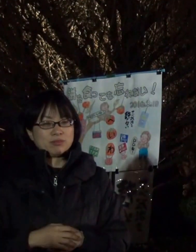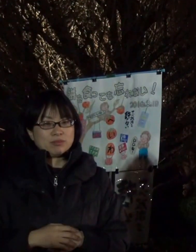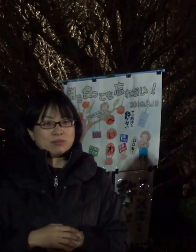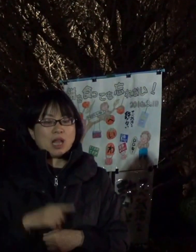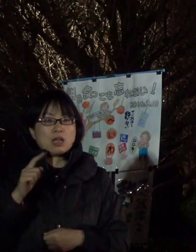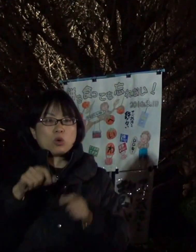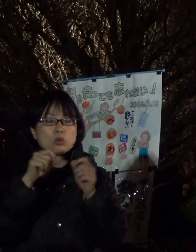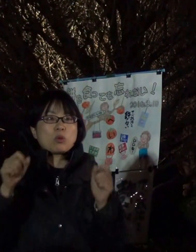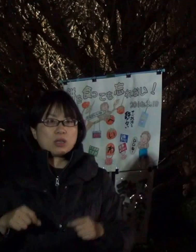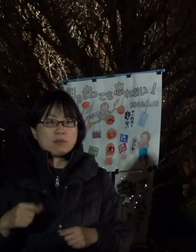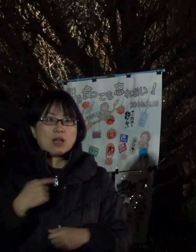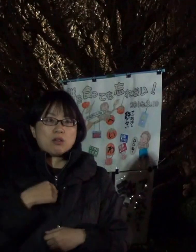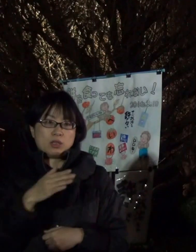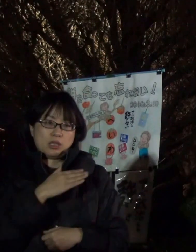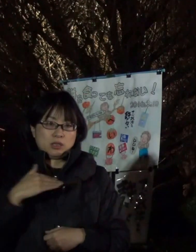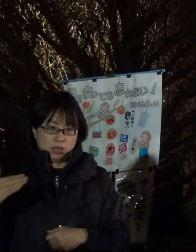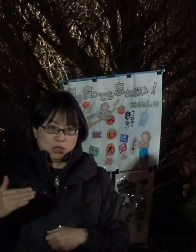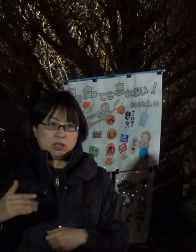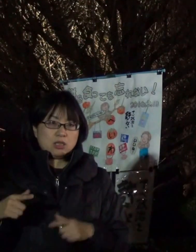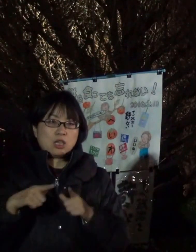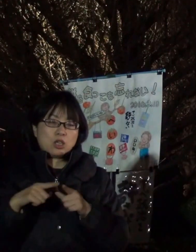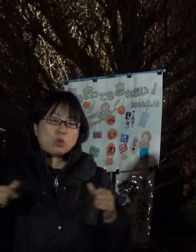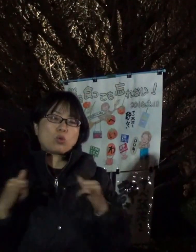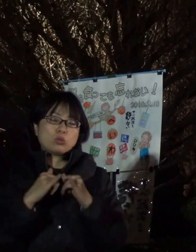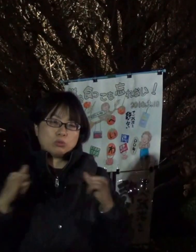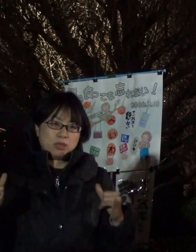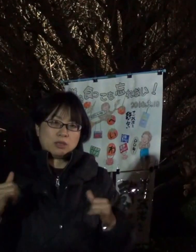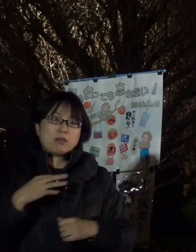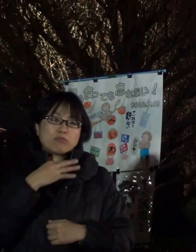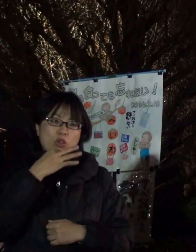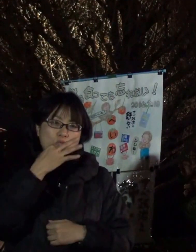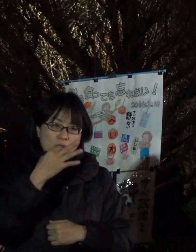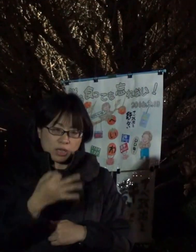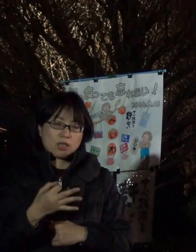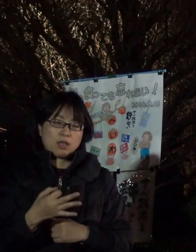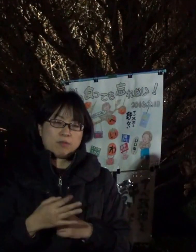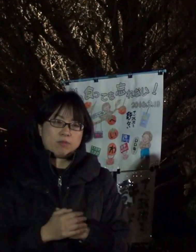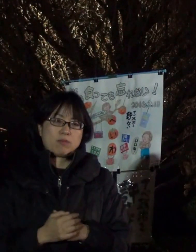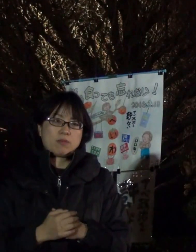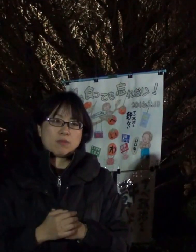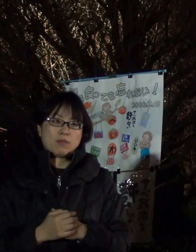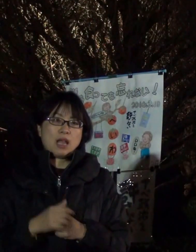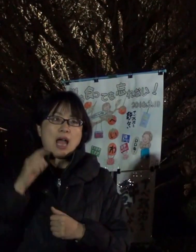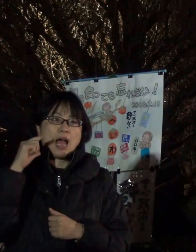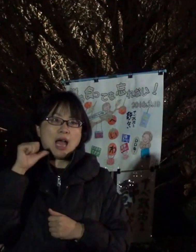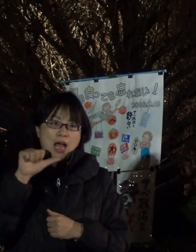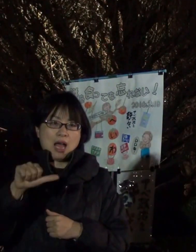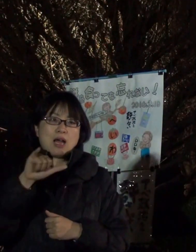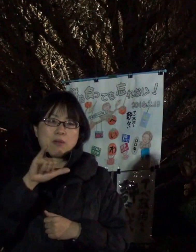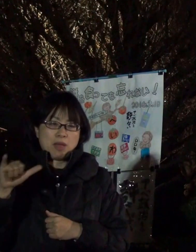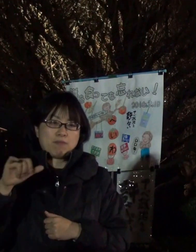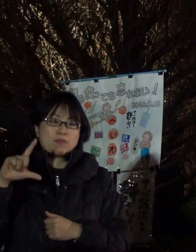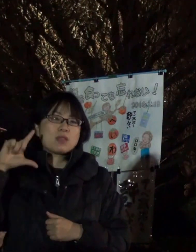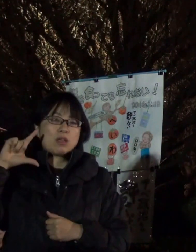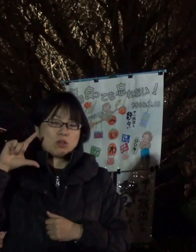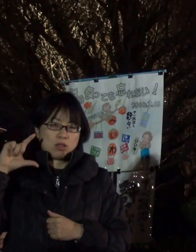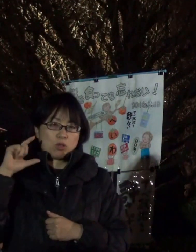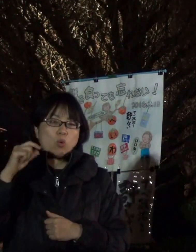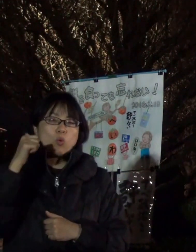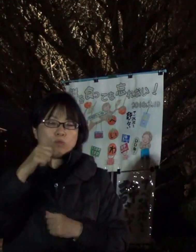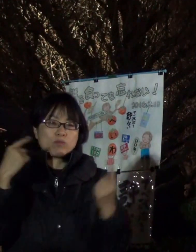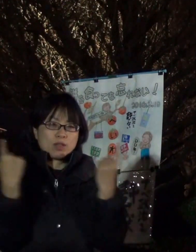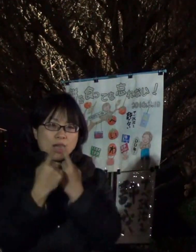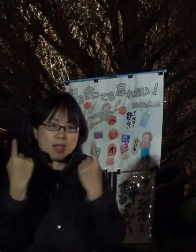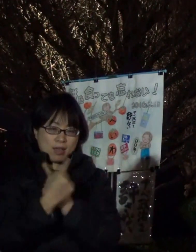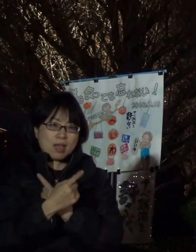て野党は共闘、国民連合政権で安倍政権を打倒してこれらの課題を実現しようではありませんか。頑